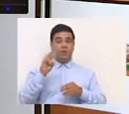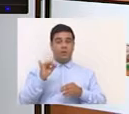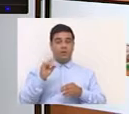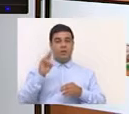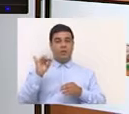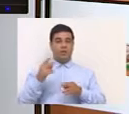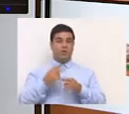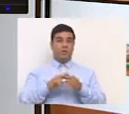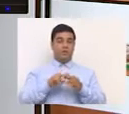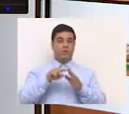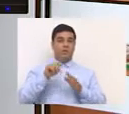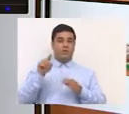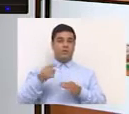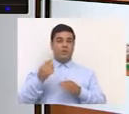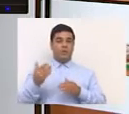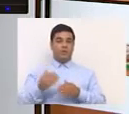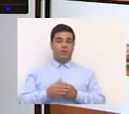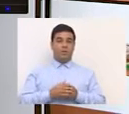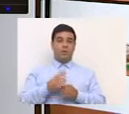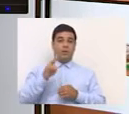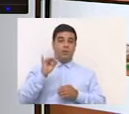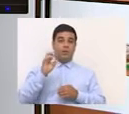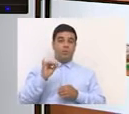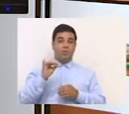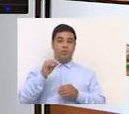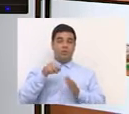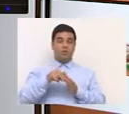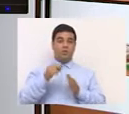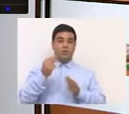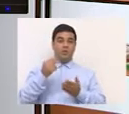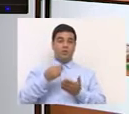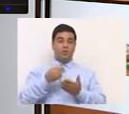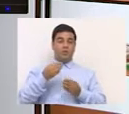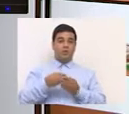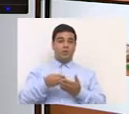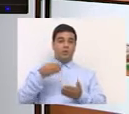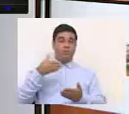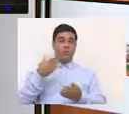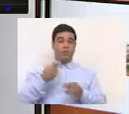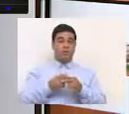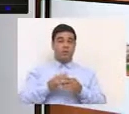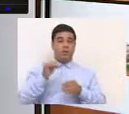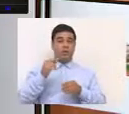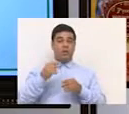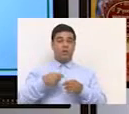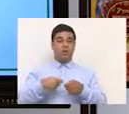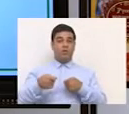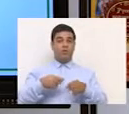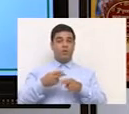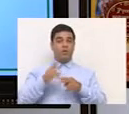Или, и запятая. Либо цена завышена, либо товар